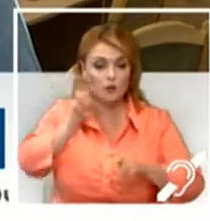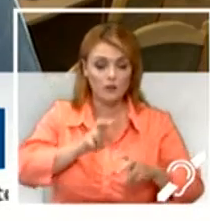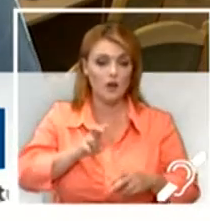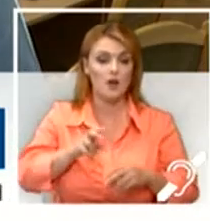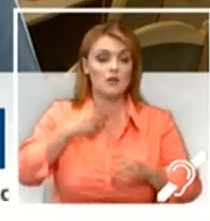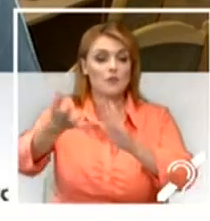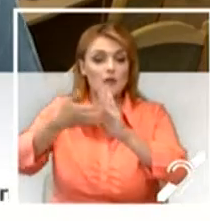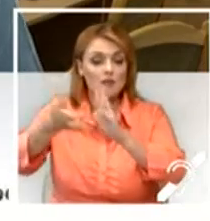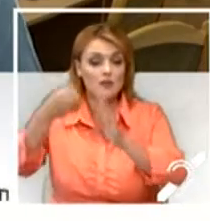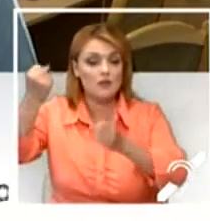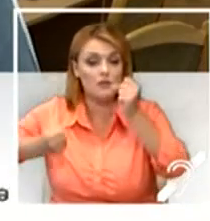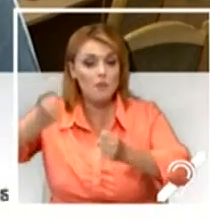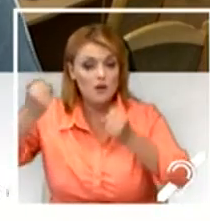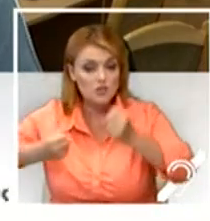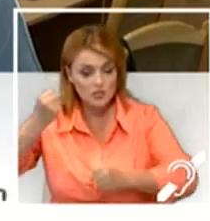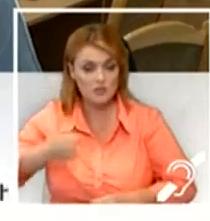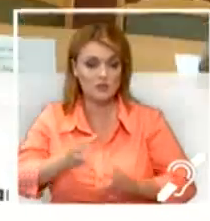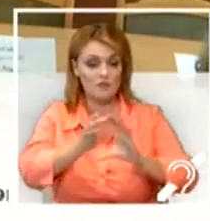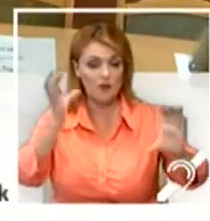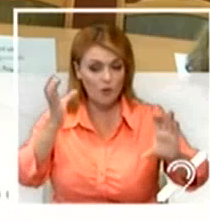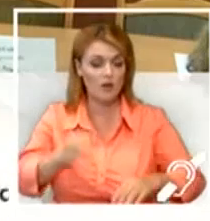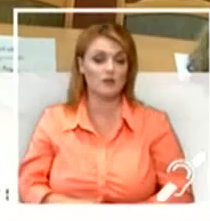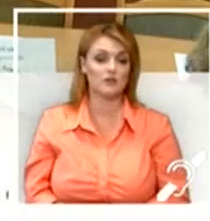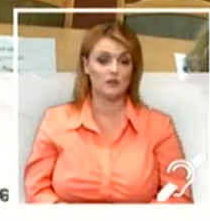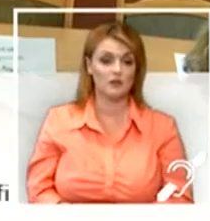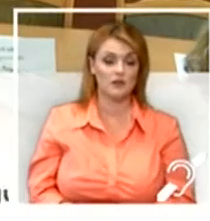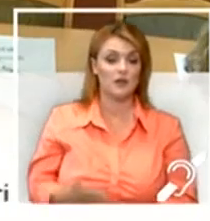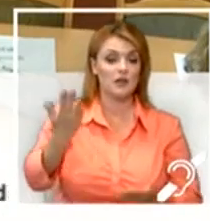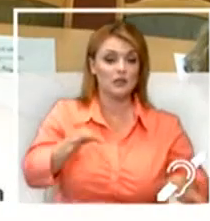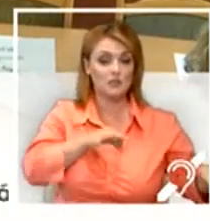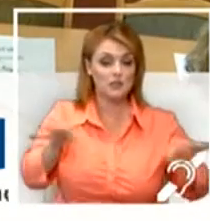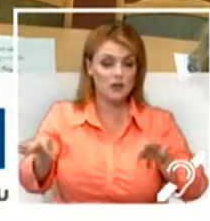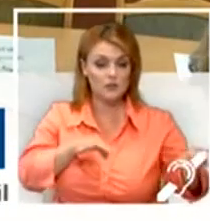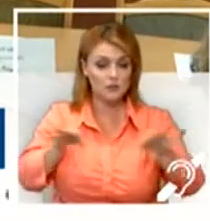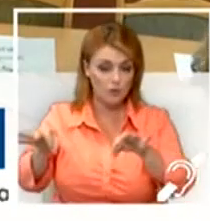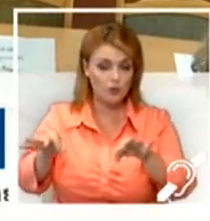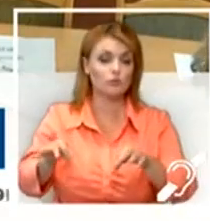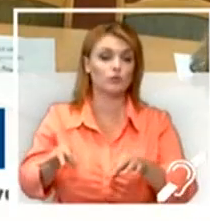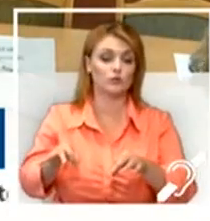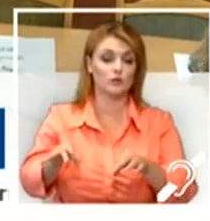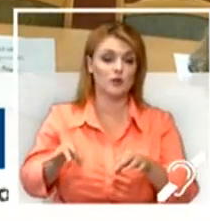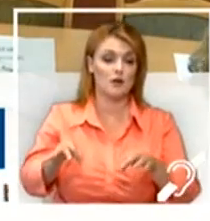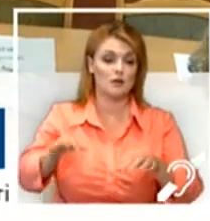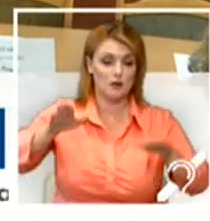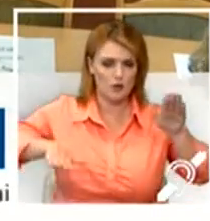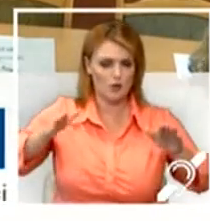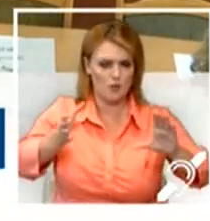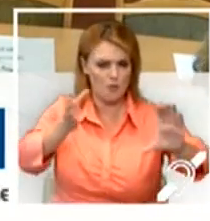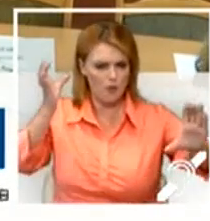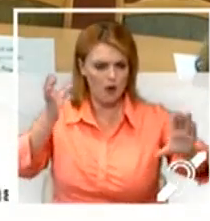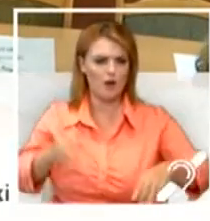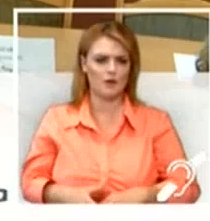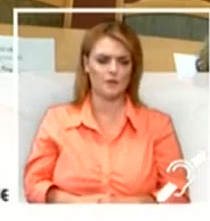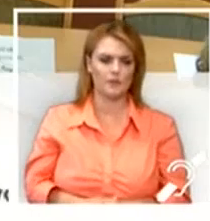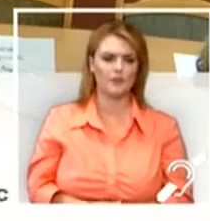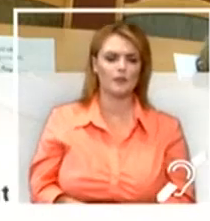camioanele, barjele, vagoanele. Dacă transportul unei tone de la